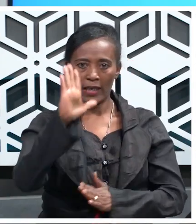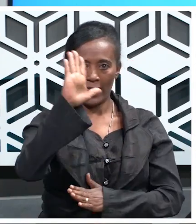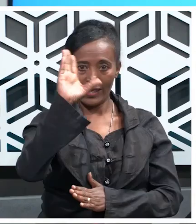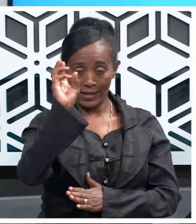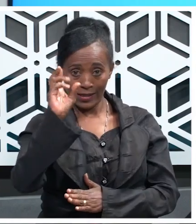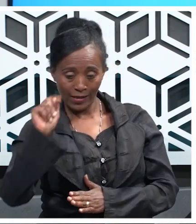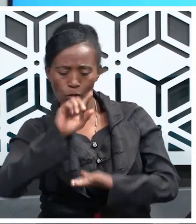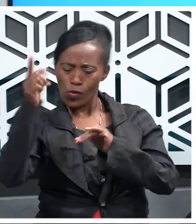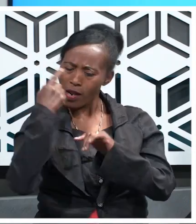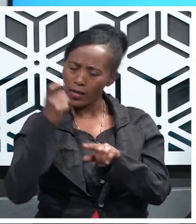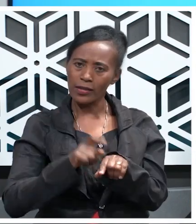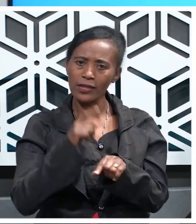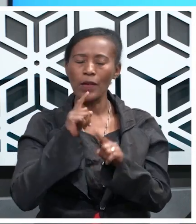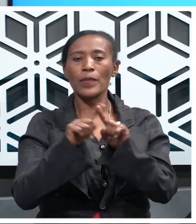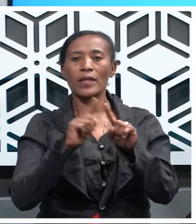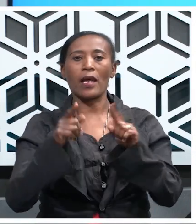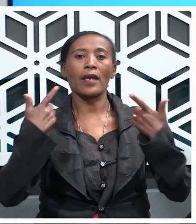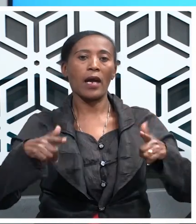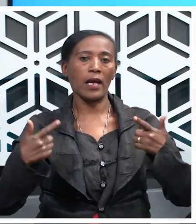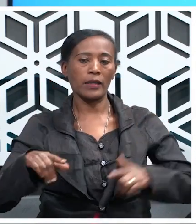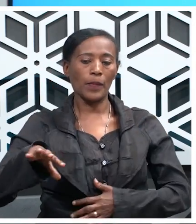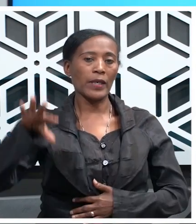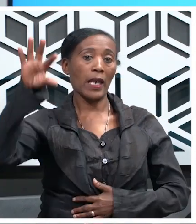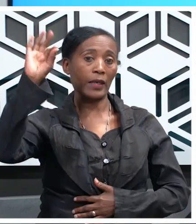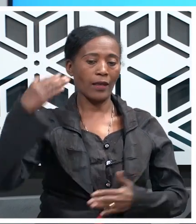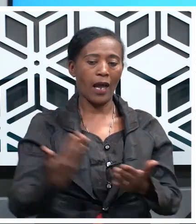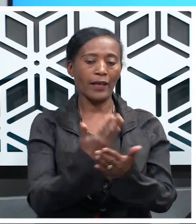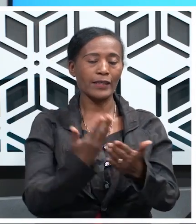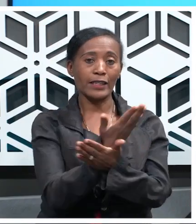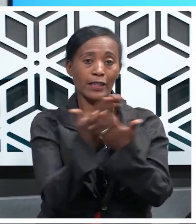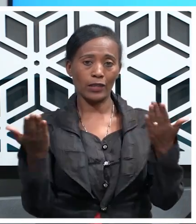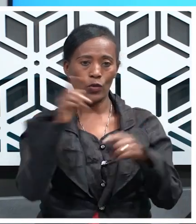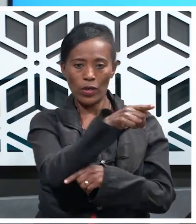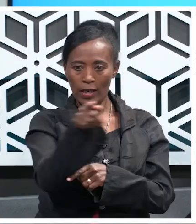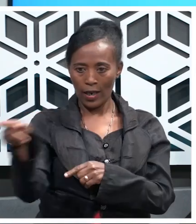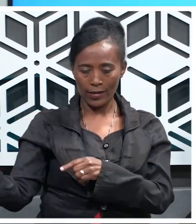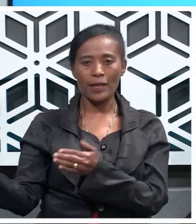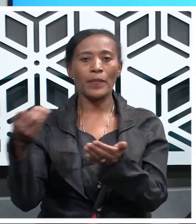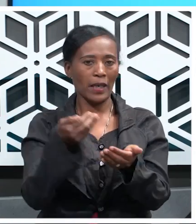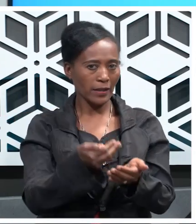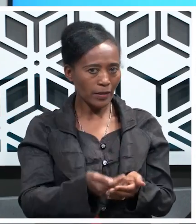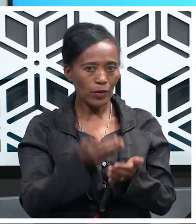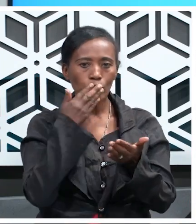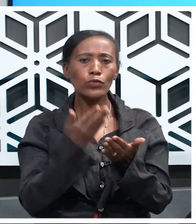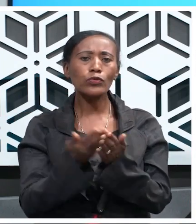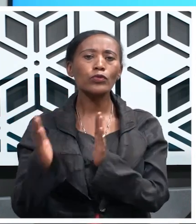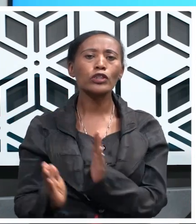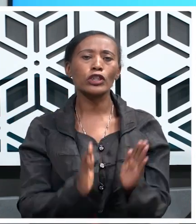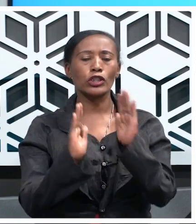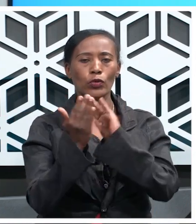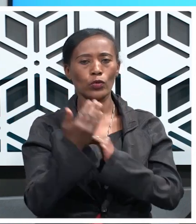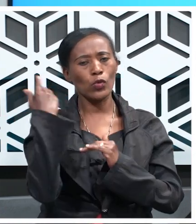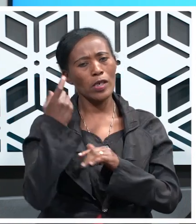አስተማሪ ገጽታዎችን እንዲሁም ሁልጊዜ በተለያየ አጋጣሚ የምናገኛቸውን አዳዲስ ነገሮች ሁሉ ወደናንተ የምናደርስበት